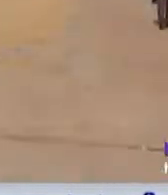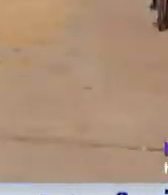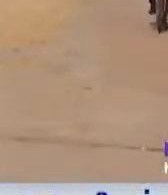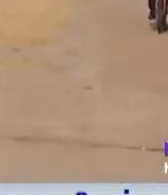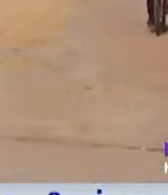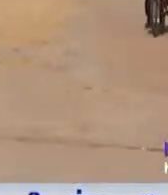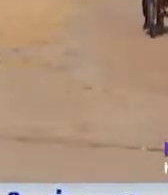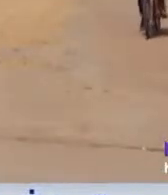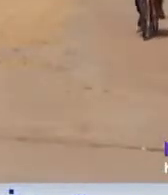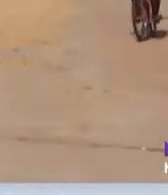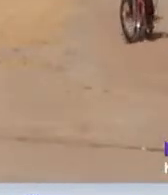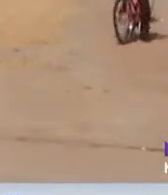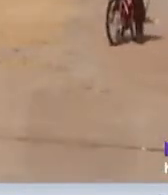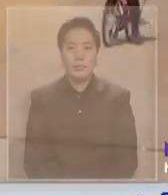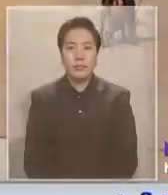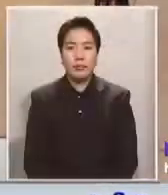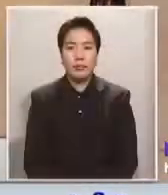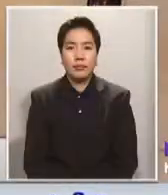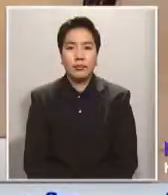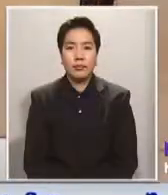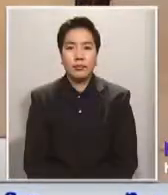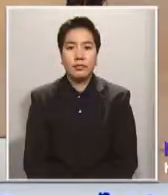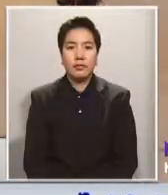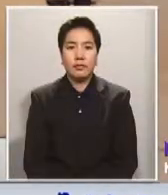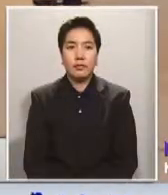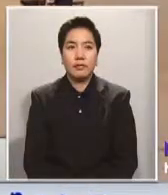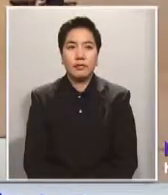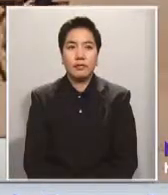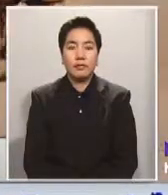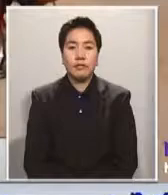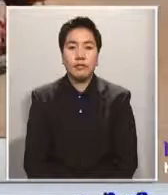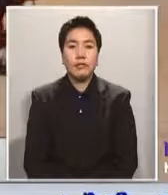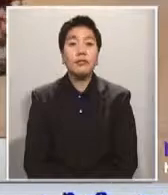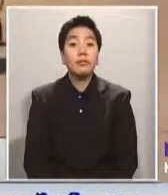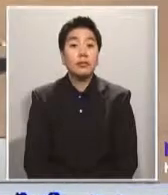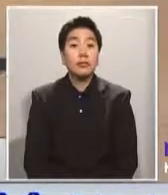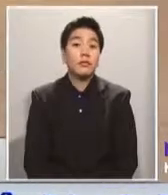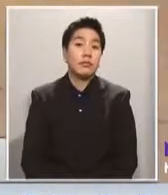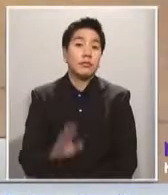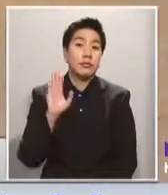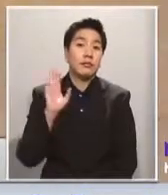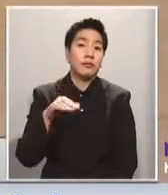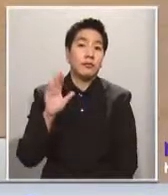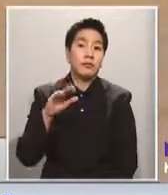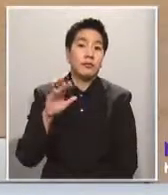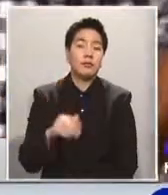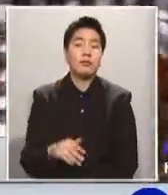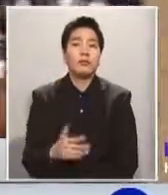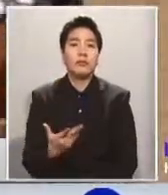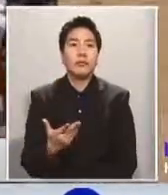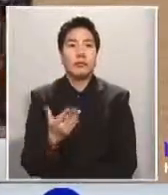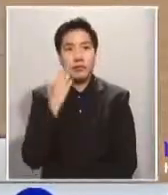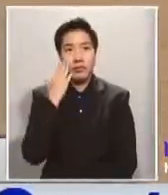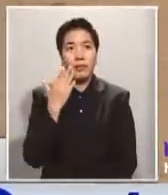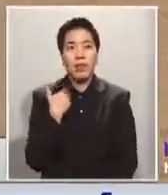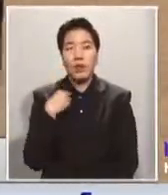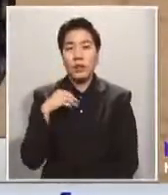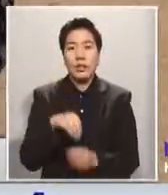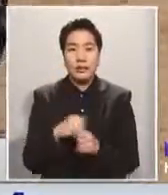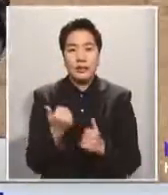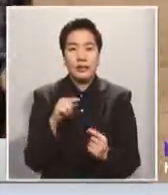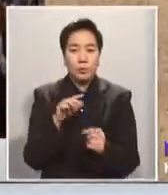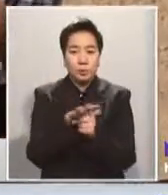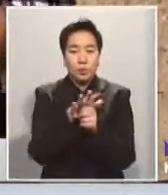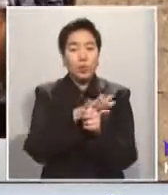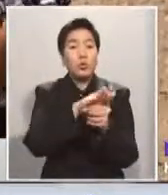คือนโยบายทกส. เอาเฮียเฮียครับ ครับว่าไงคุณลำพู โอ้อยู่พอดี